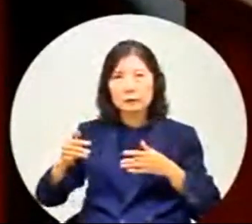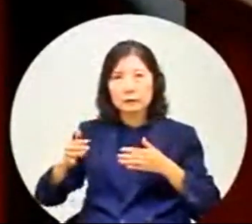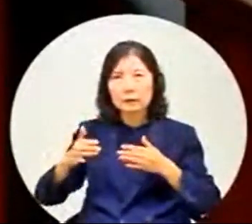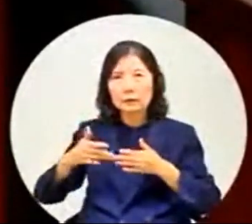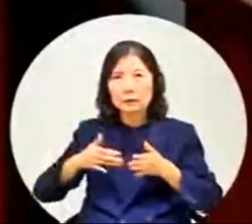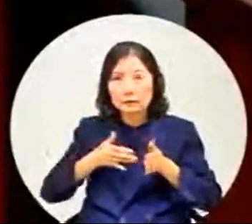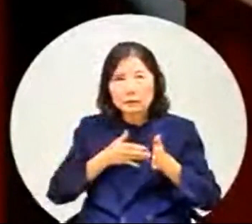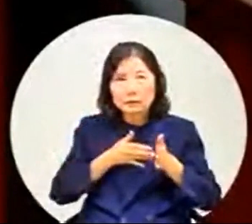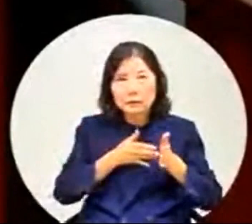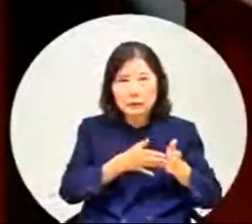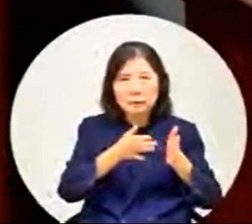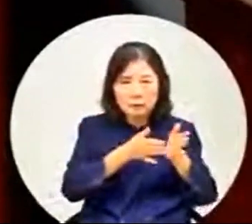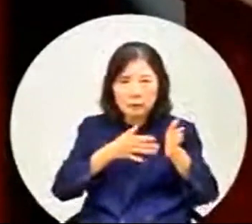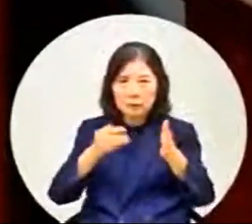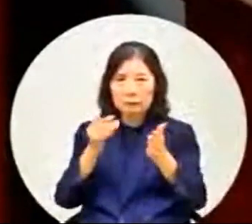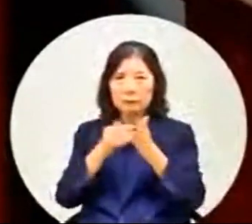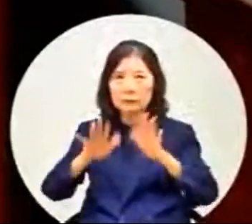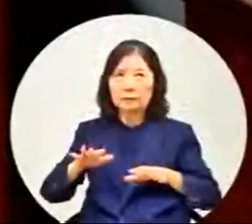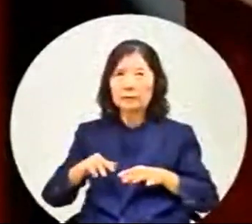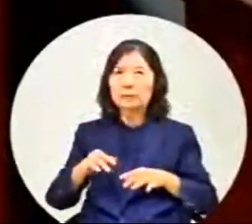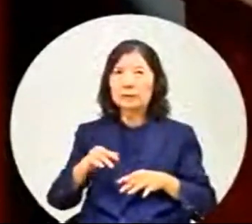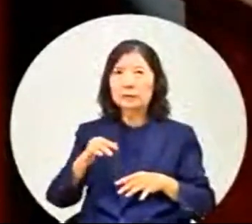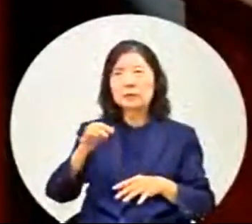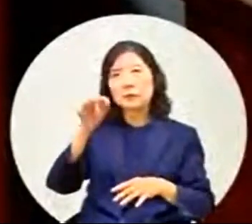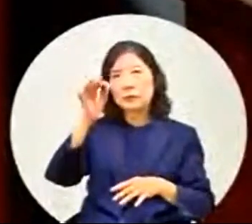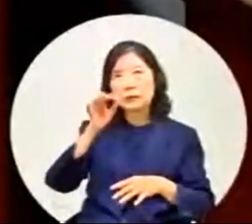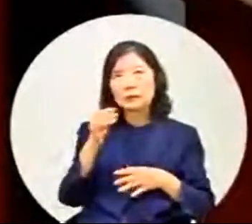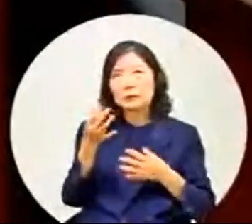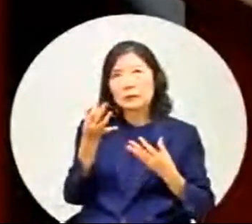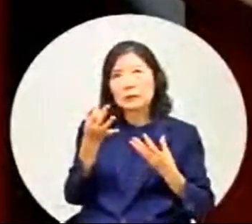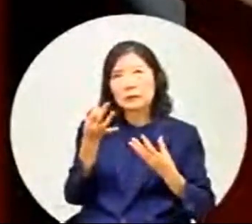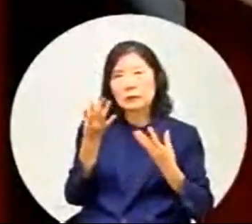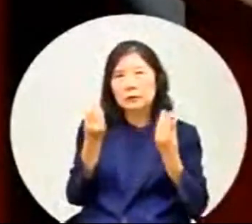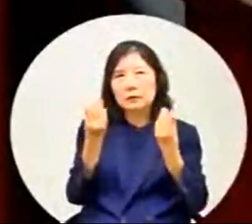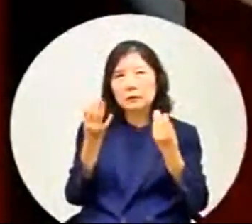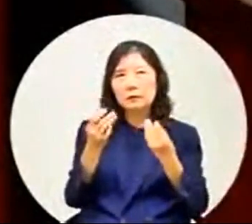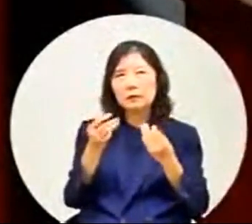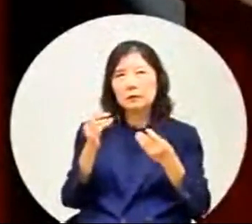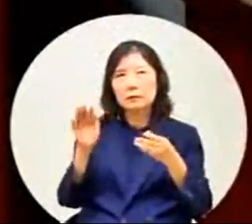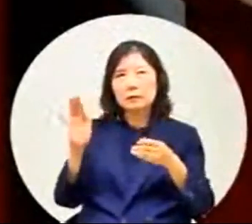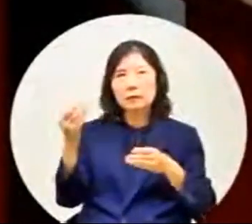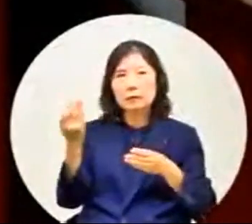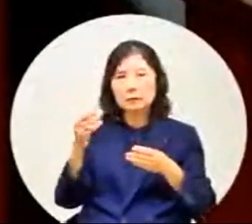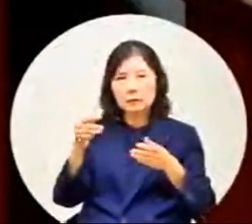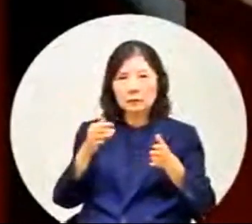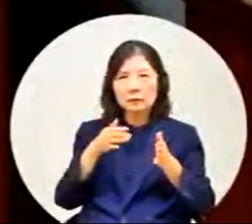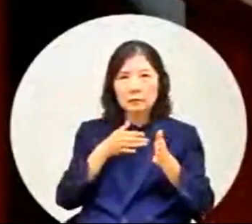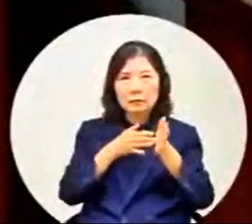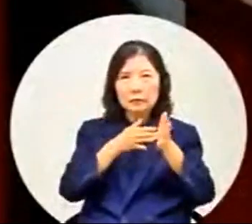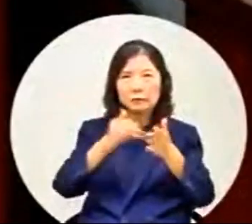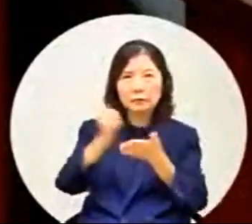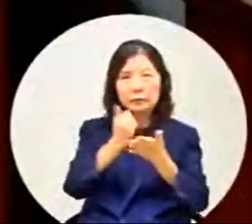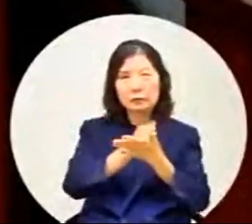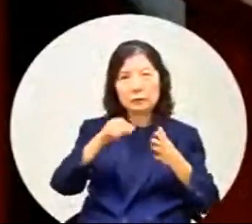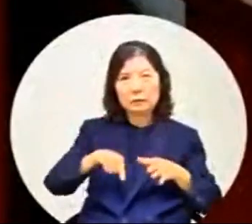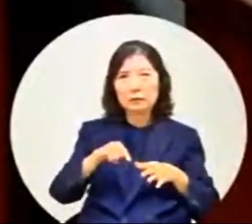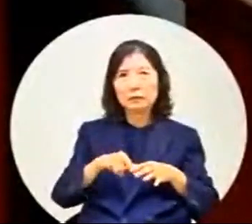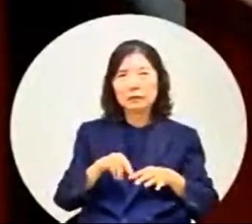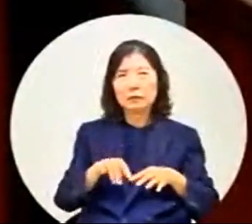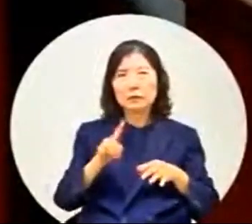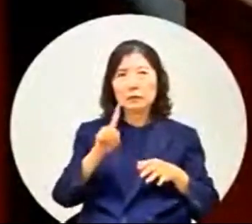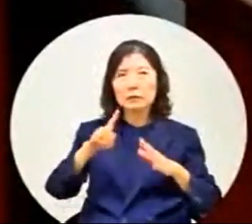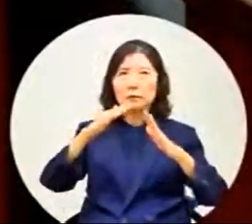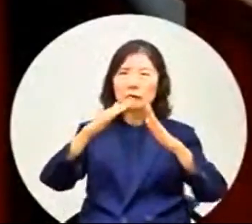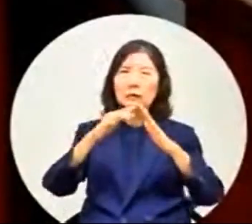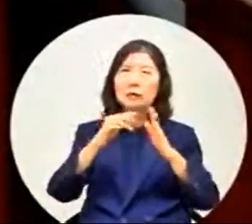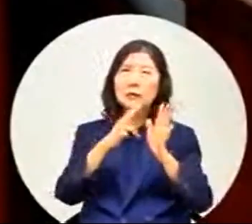用到目前为止都还没有着落，但是车厢进来了。我们用很白话的例子，这间